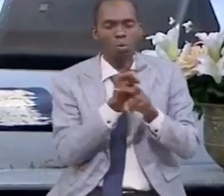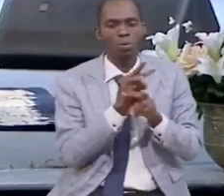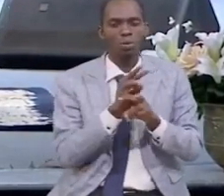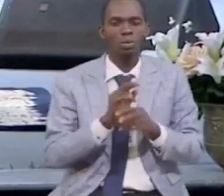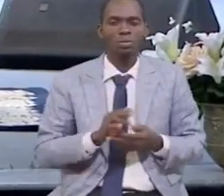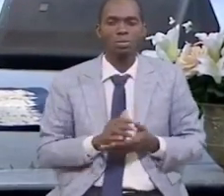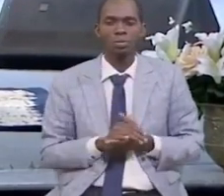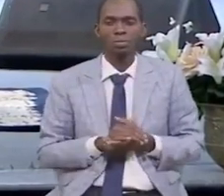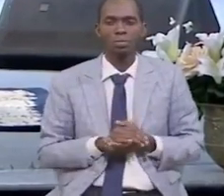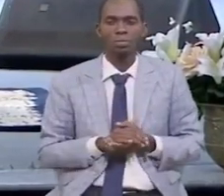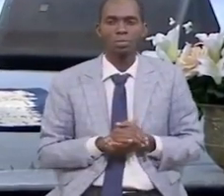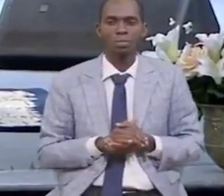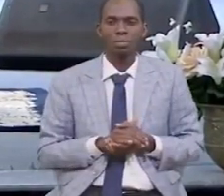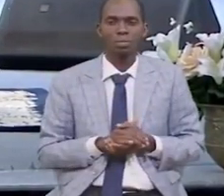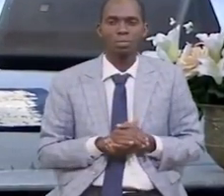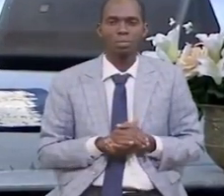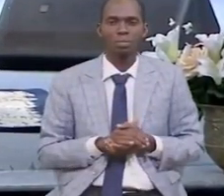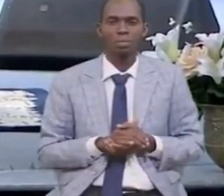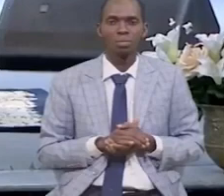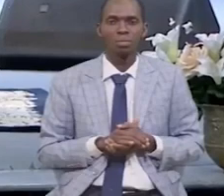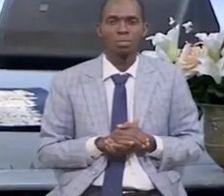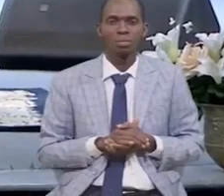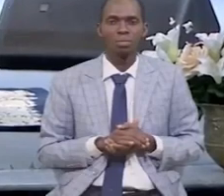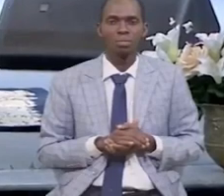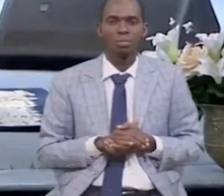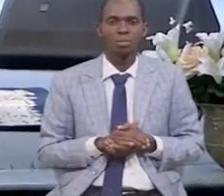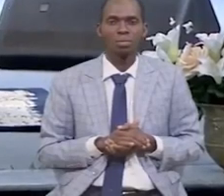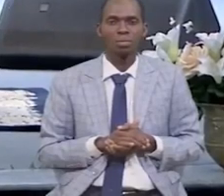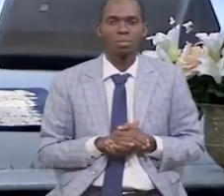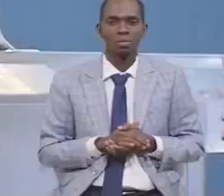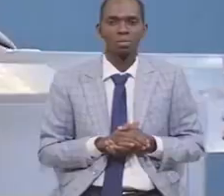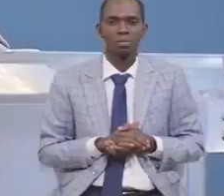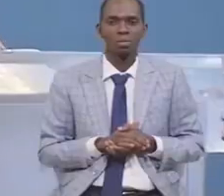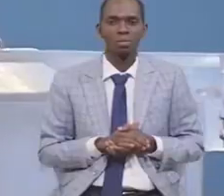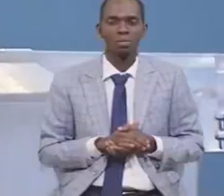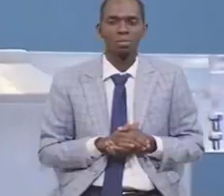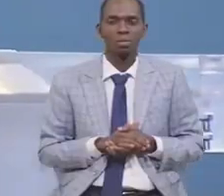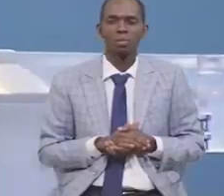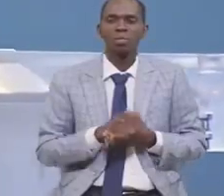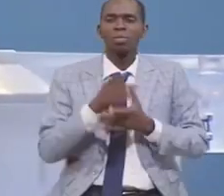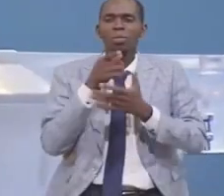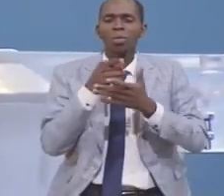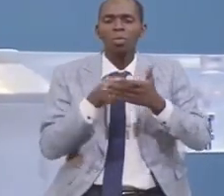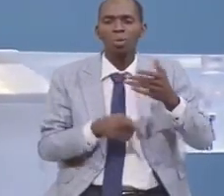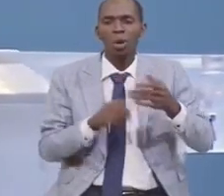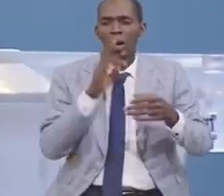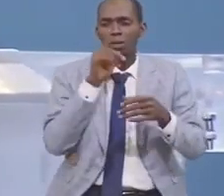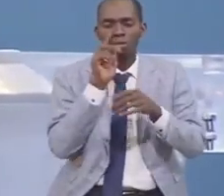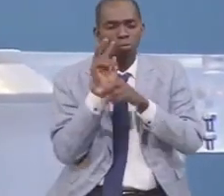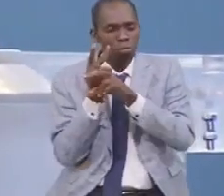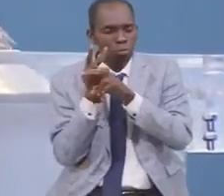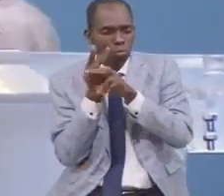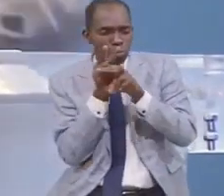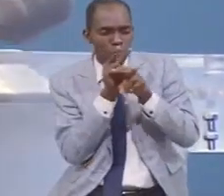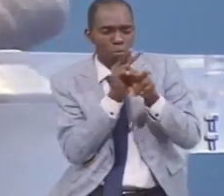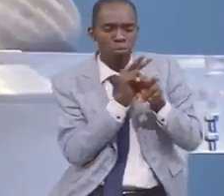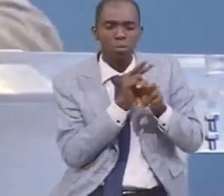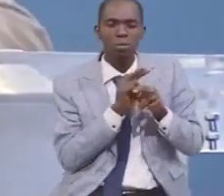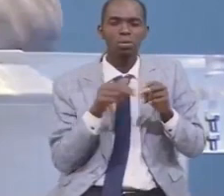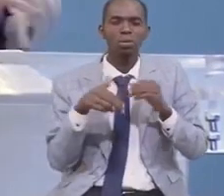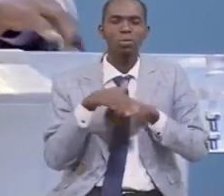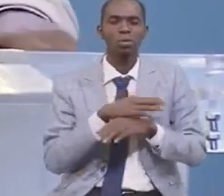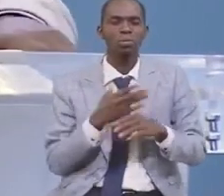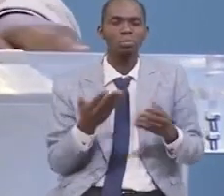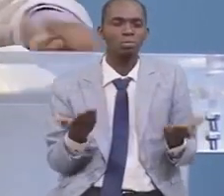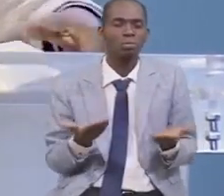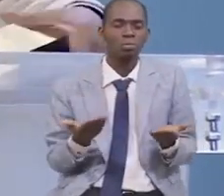గమనించిన, చివరికి మనకు వచ్చేది మరలా మెలకు కలిగి గమనించుకోమనే భావమే. What are you watching over? మీరు దేనిని గమనించుకుంటూ ఉంటారు? This is